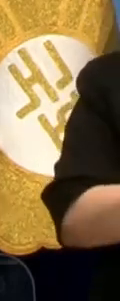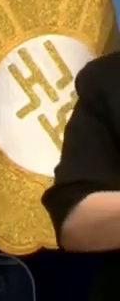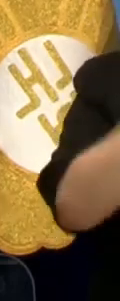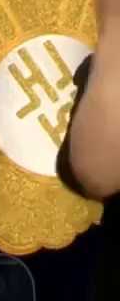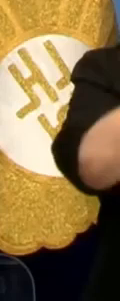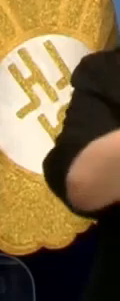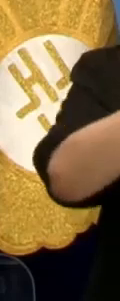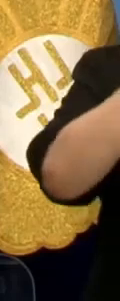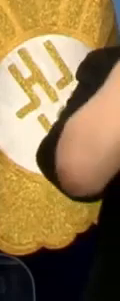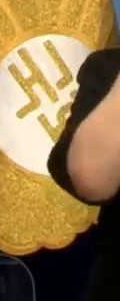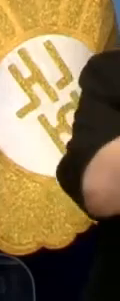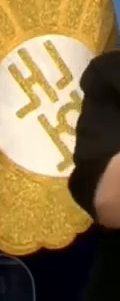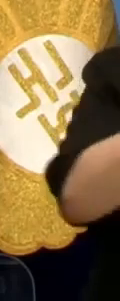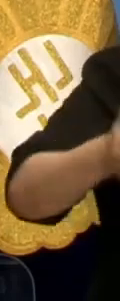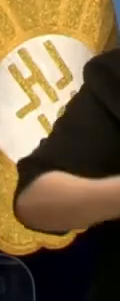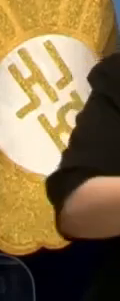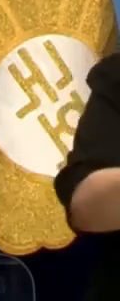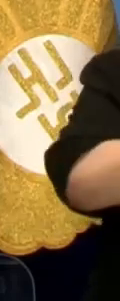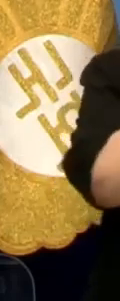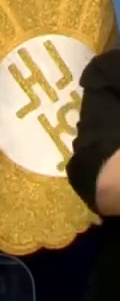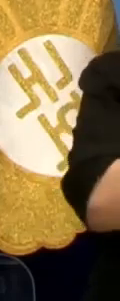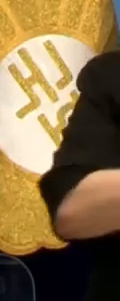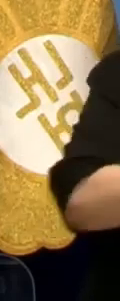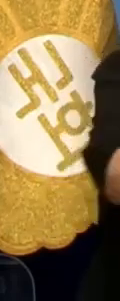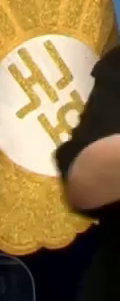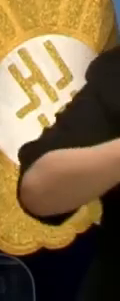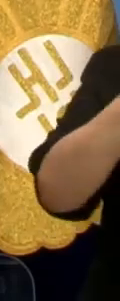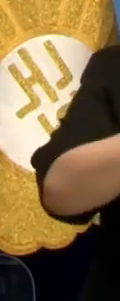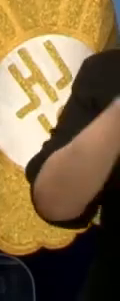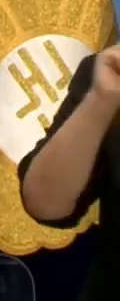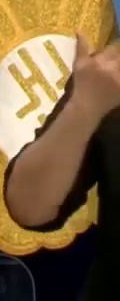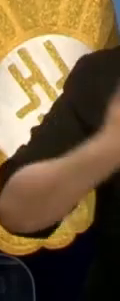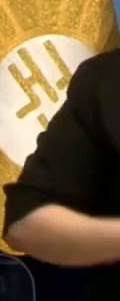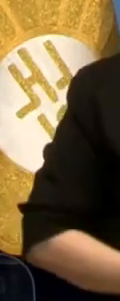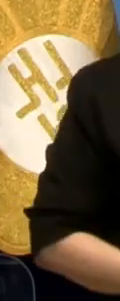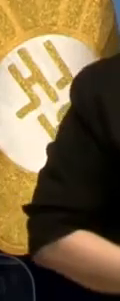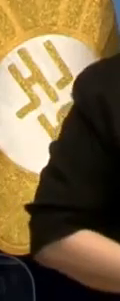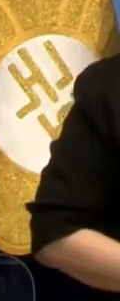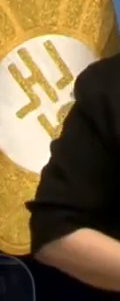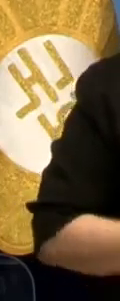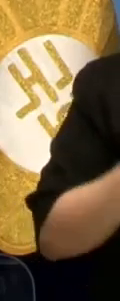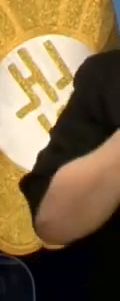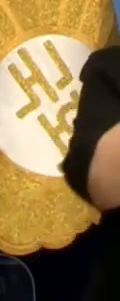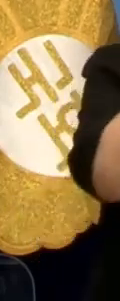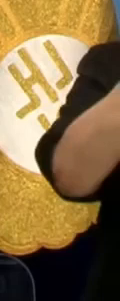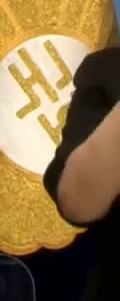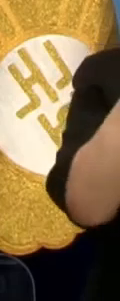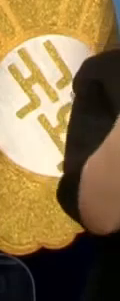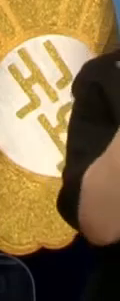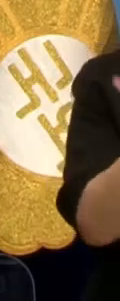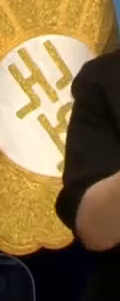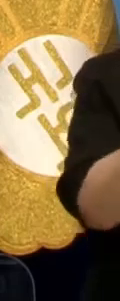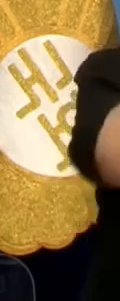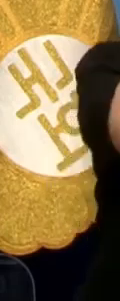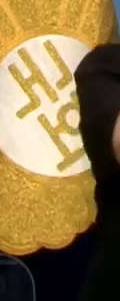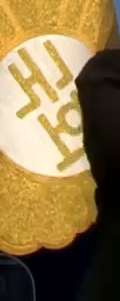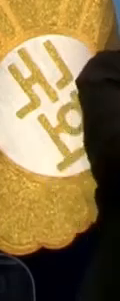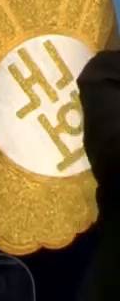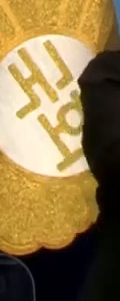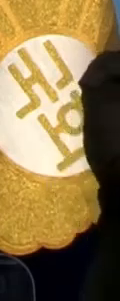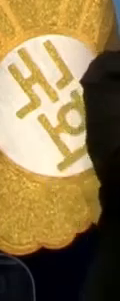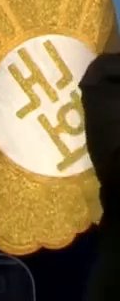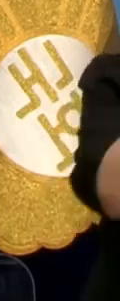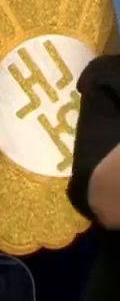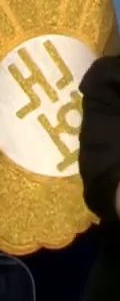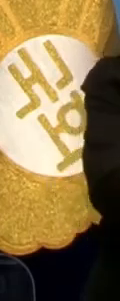상처를 감수하면서 길을 만들어내야 합니다. 저 이재명은 박근혜 정부의 탄압을